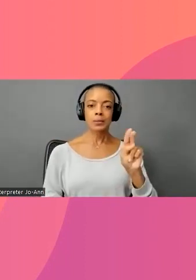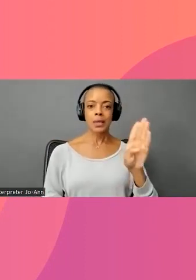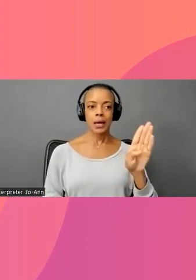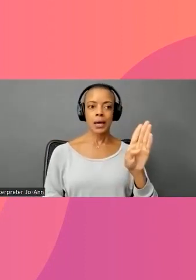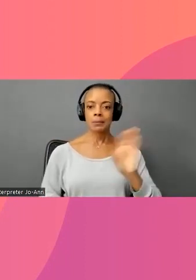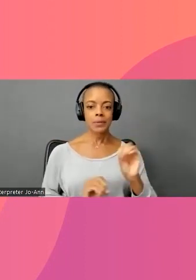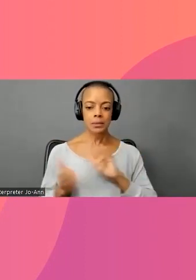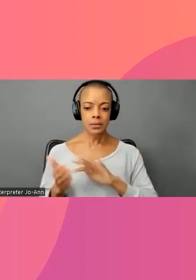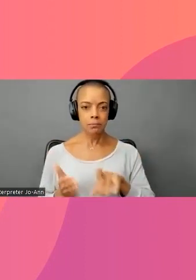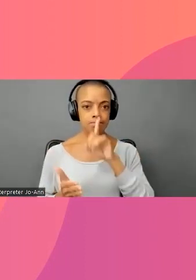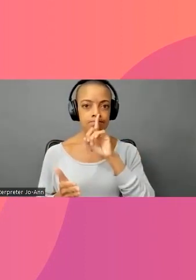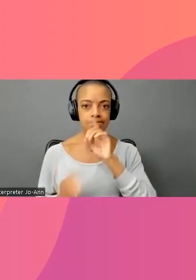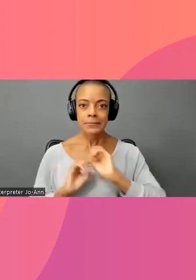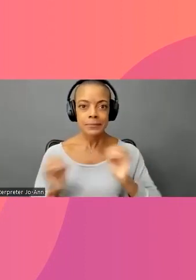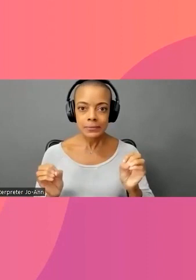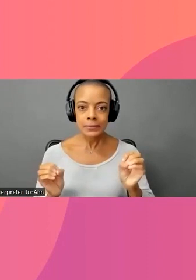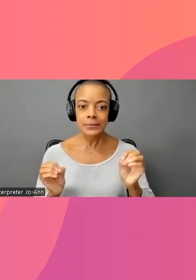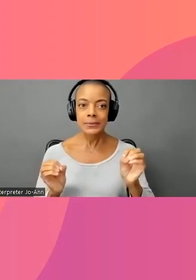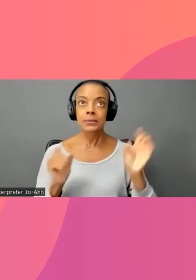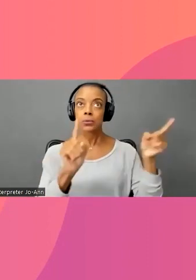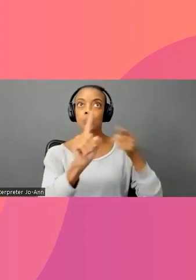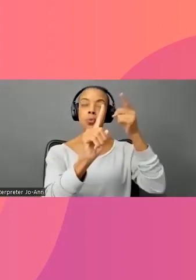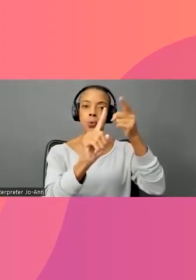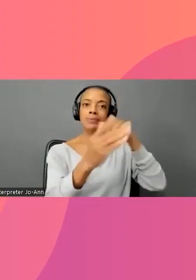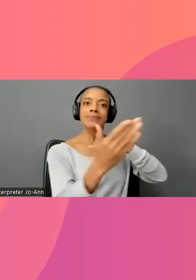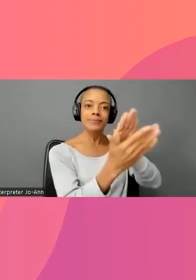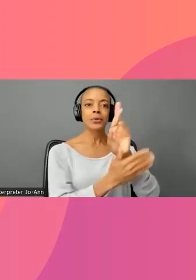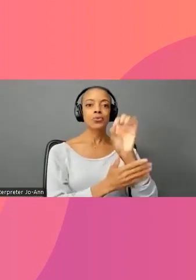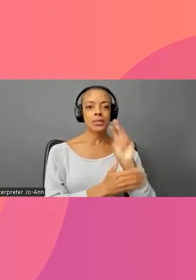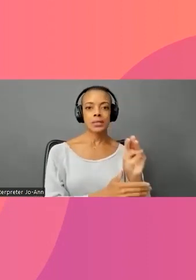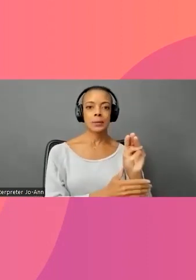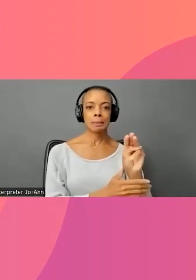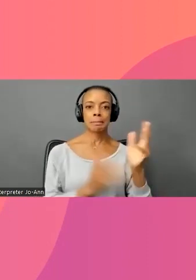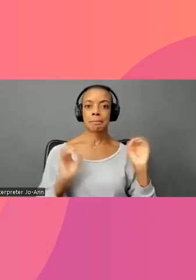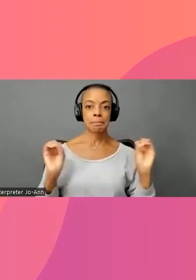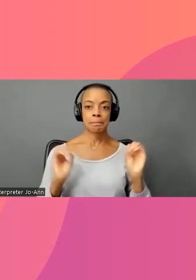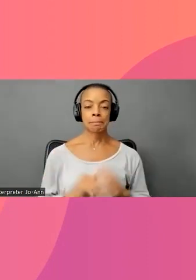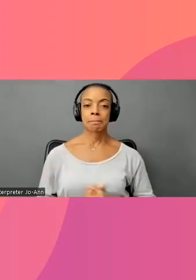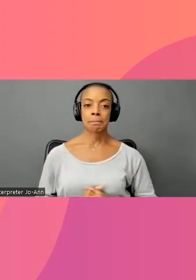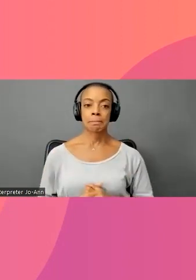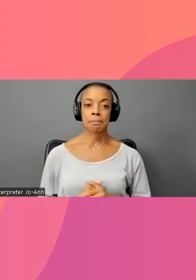noires atteintes de TC, traumatisme crânien, dans le but précis de lutter contre le racisme.